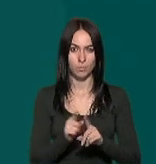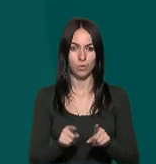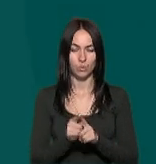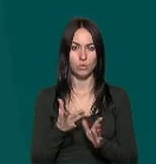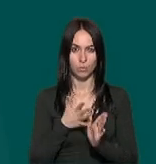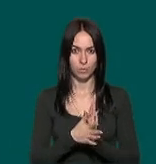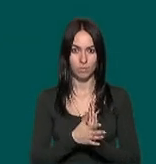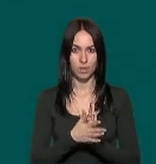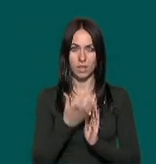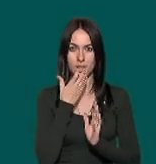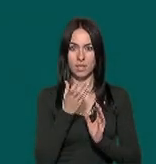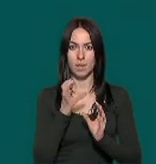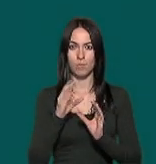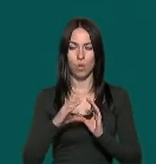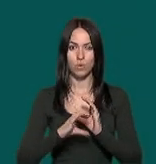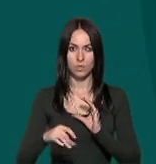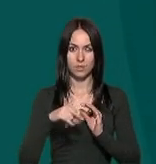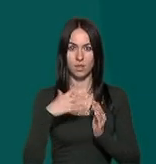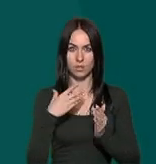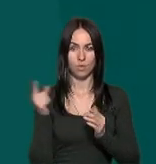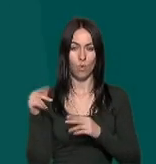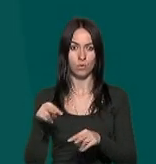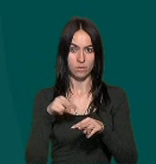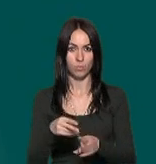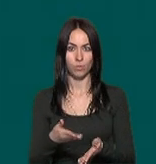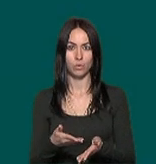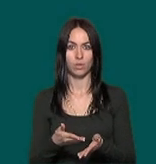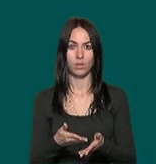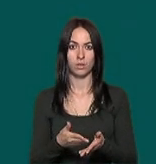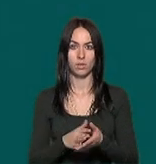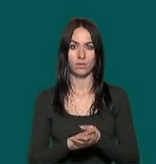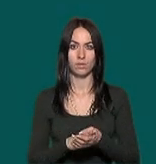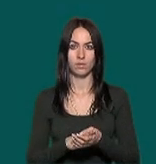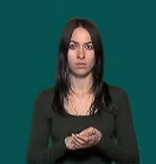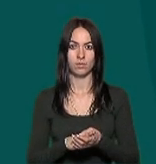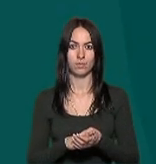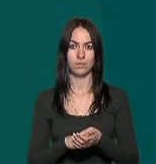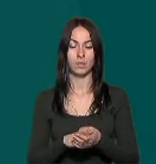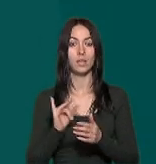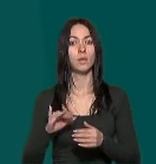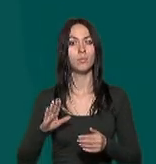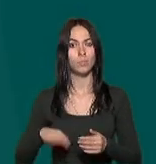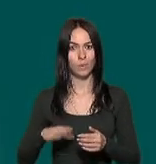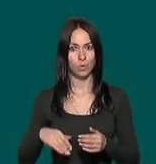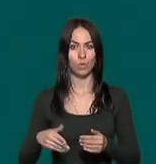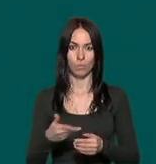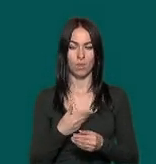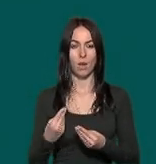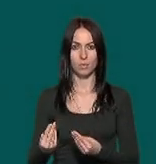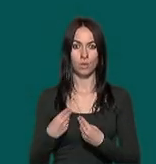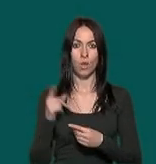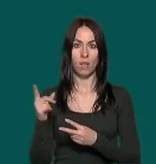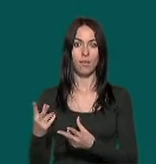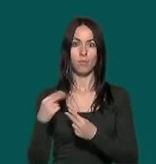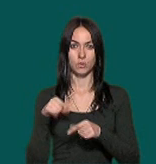розумієте? Теплосіти, свої сіті. Смотрять перед пуском тепла и смотрят. И потом нам выдают. Они обещают